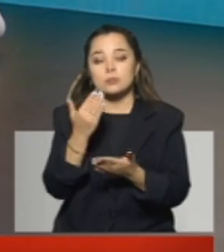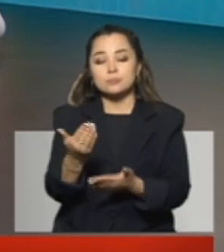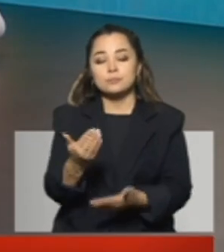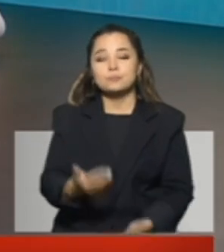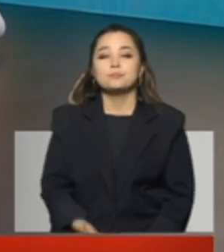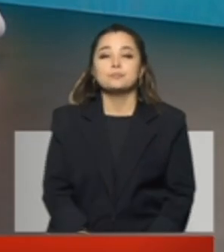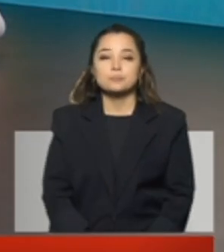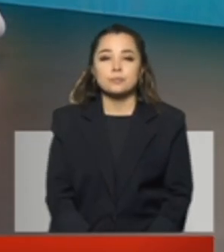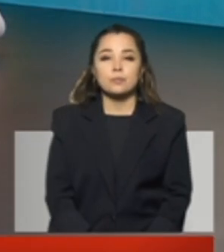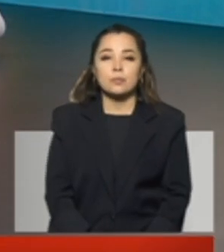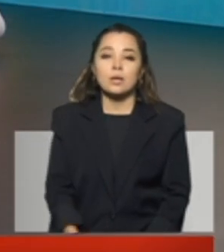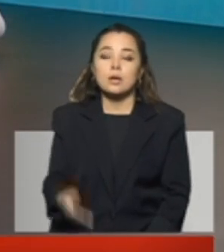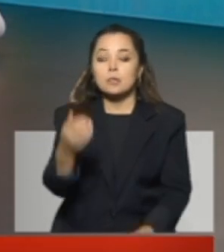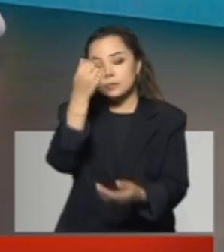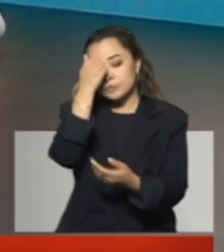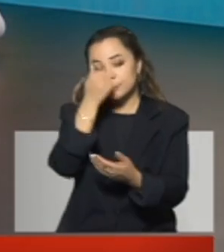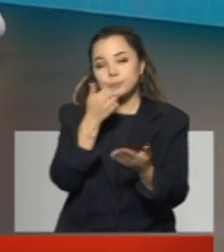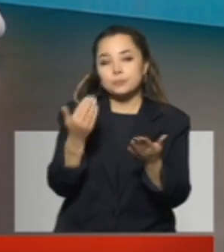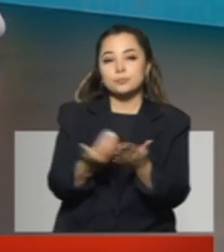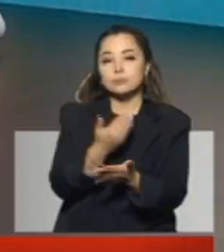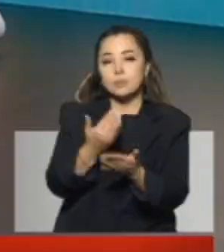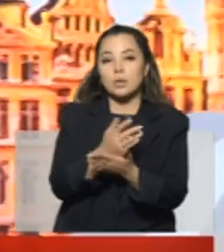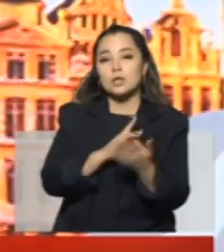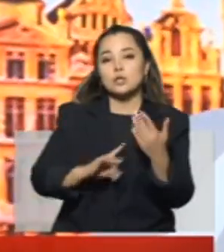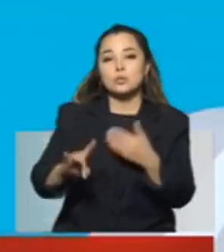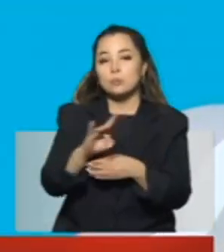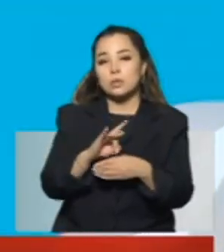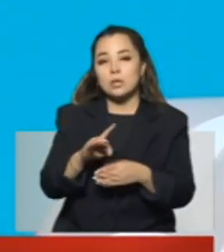Студия. Рахмет, Нұрсұлу.